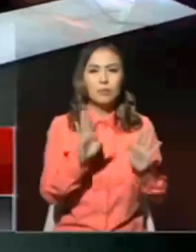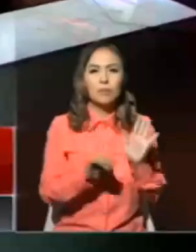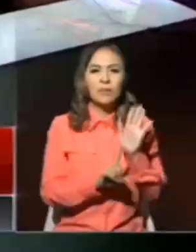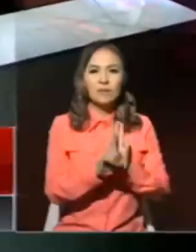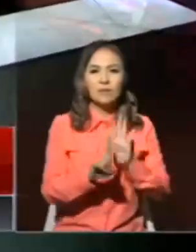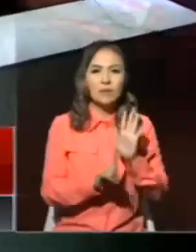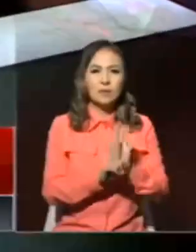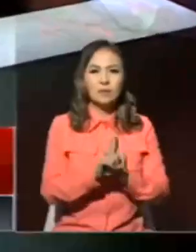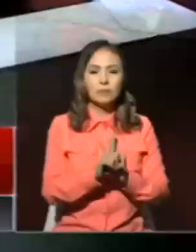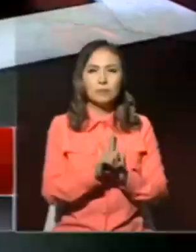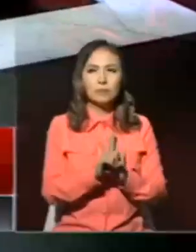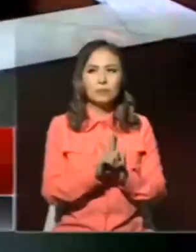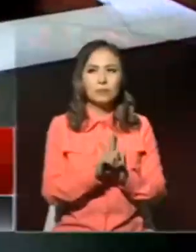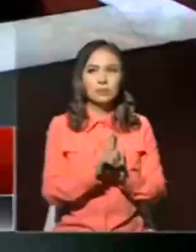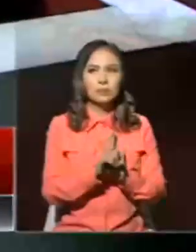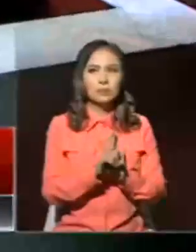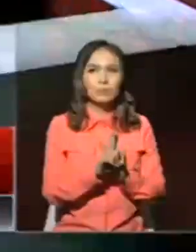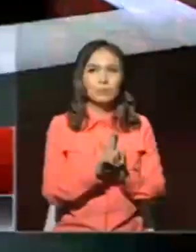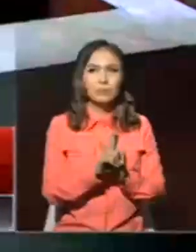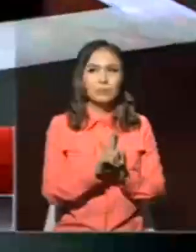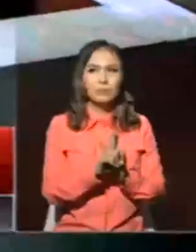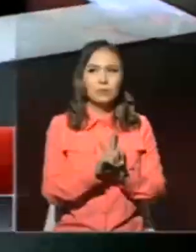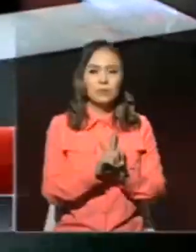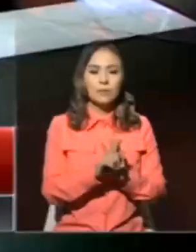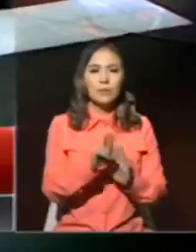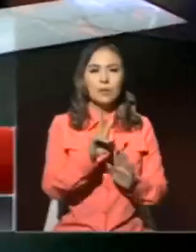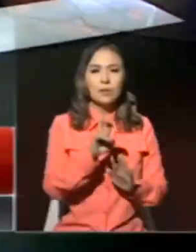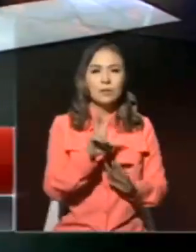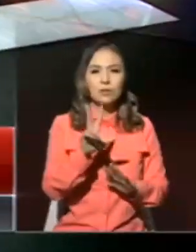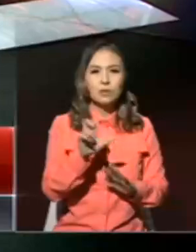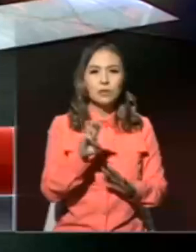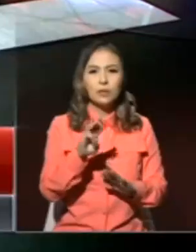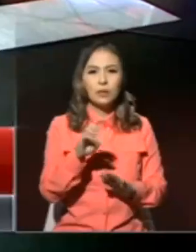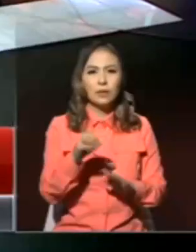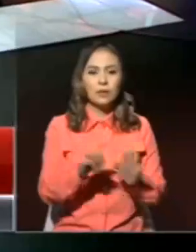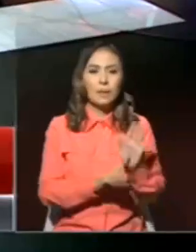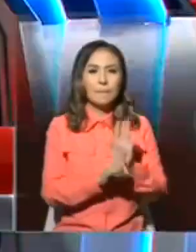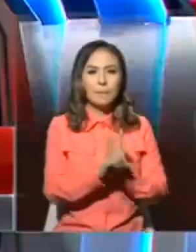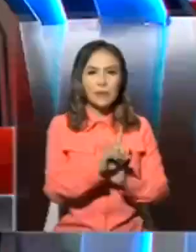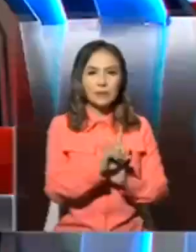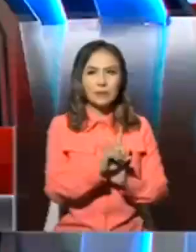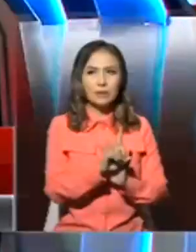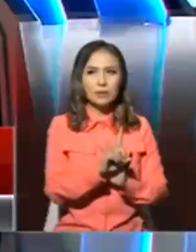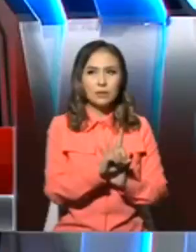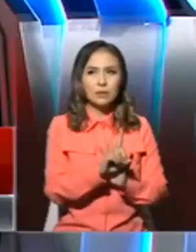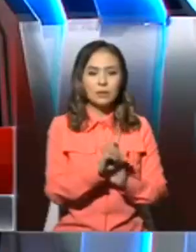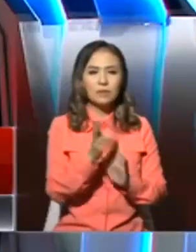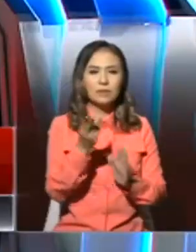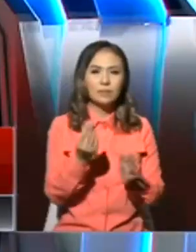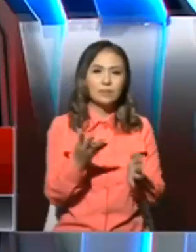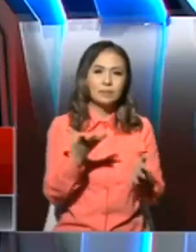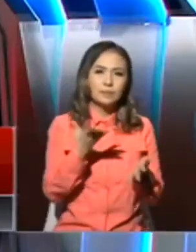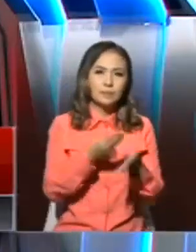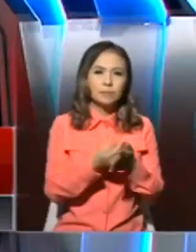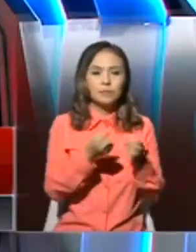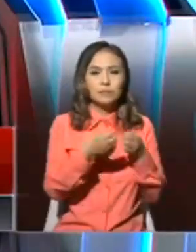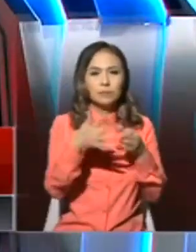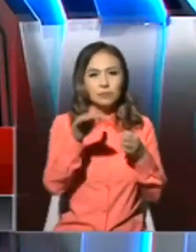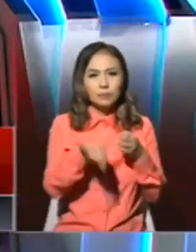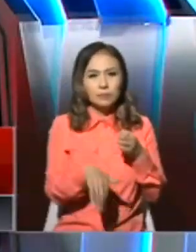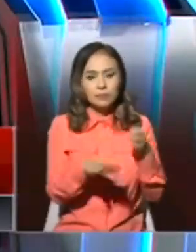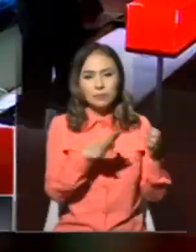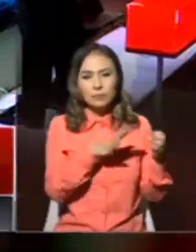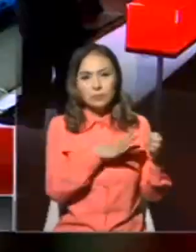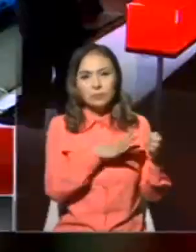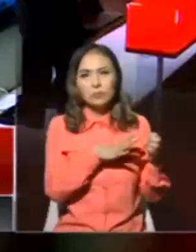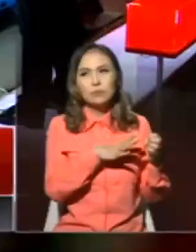бастапқы кезде я 2-3 теңгеден басталған, бұның 2-3 теңге салып, бір 15 мың теңге отқан ақша алып